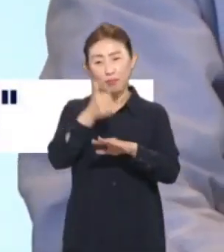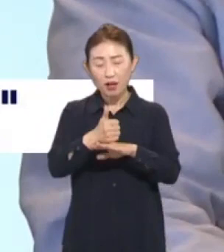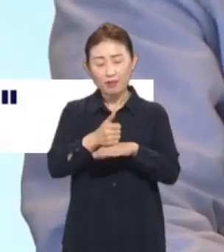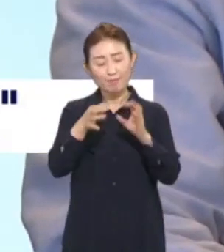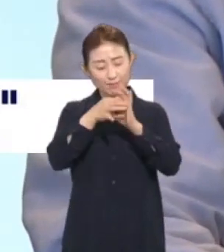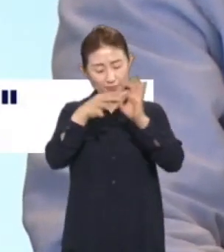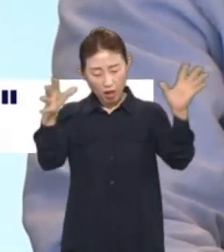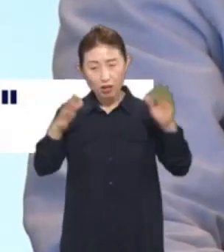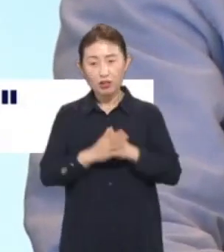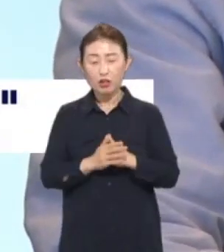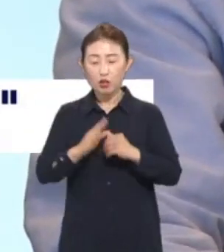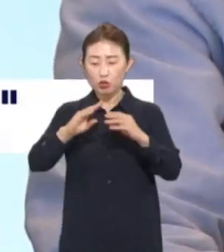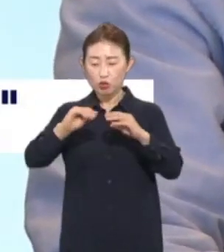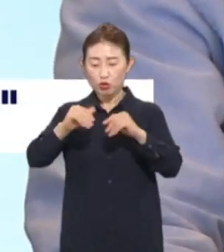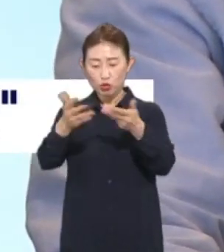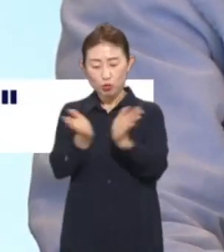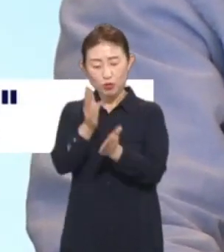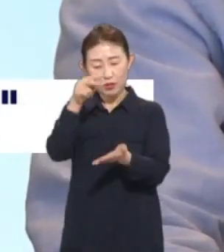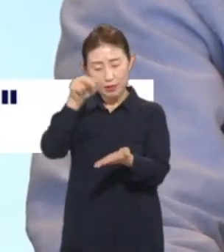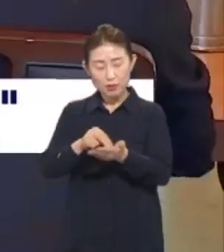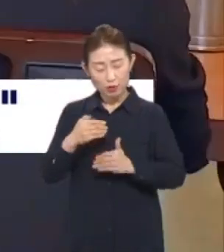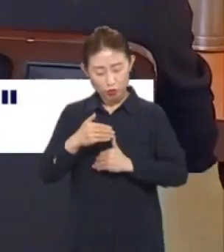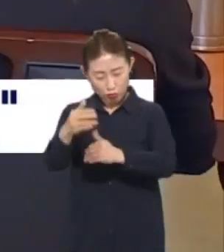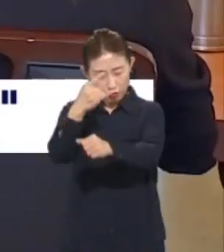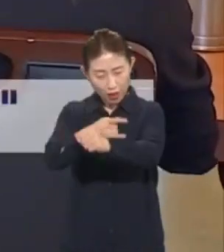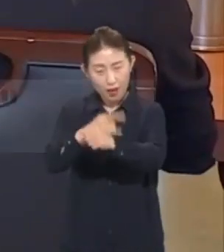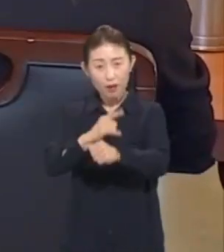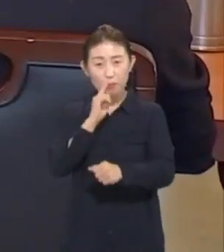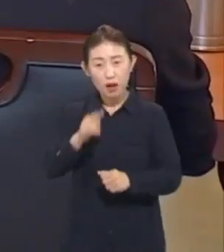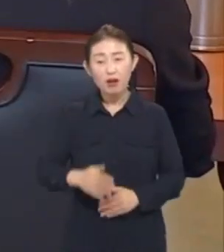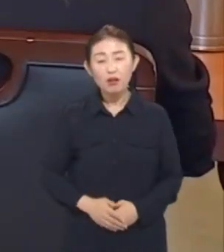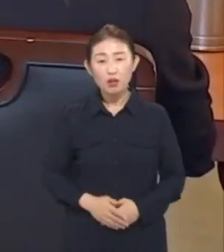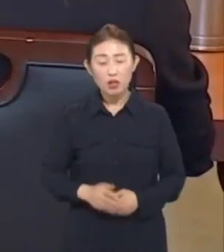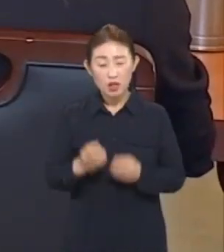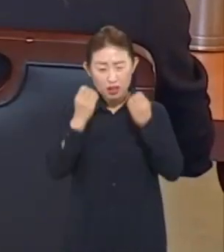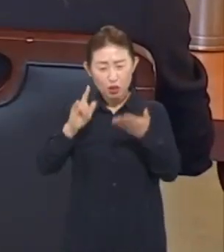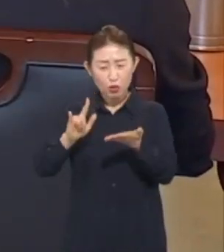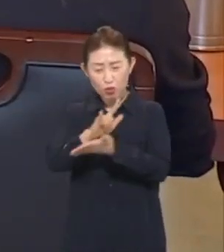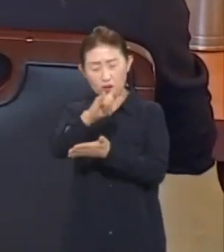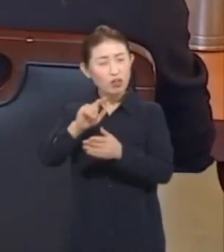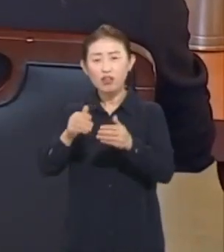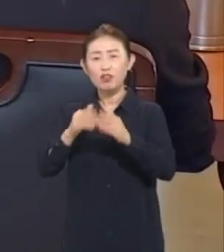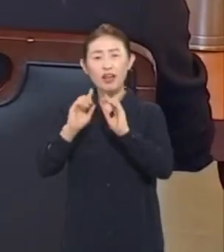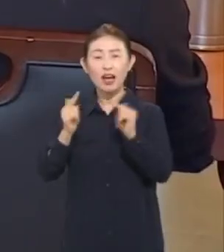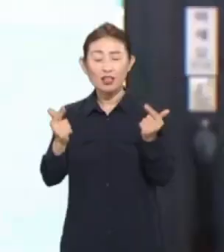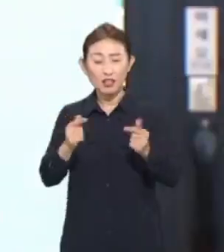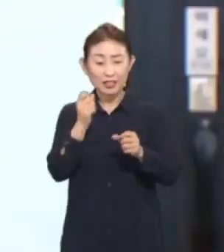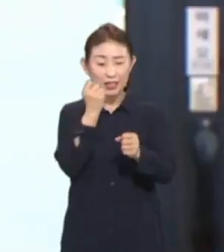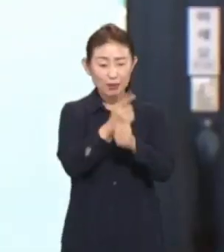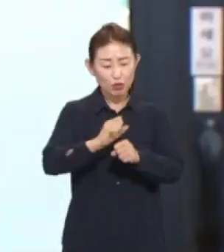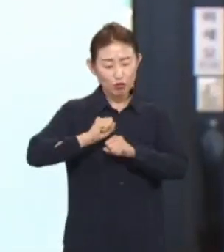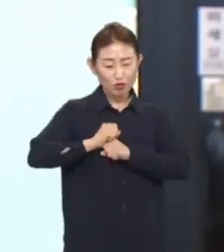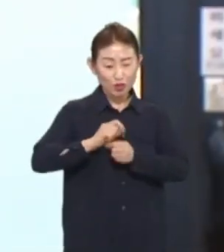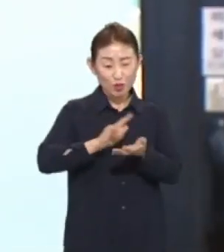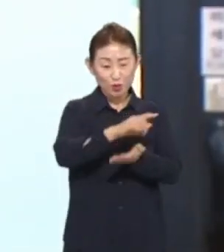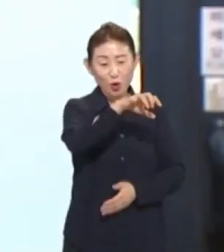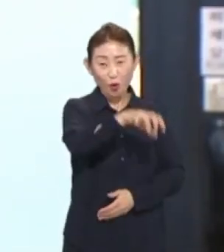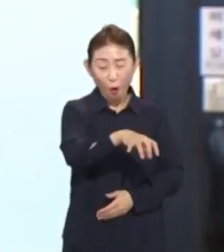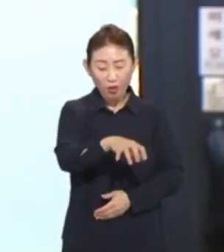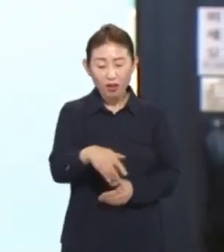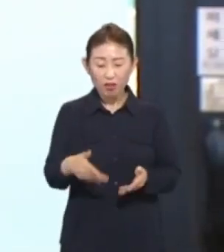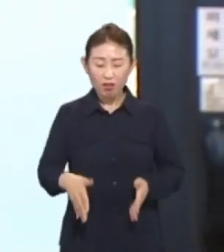상관없이 국토부의 추진 의지는 확고하다고 밝혔습니다. 새로 공항을 건설하는 게 아니라 군 비행장의 터미널만 짓는 사업인